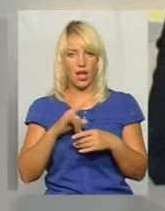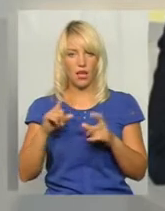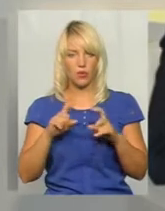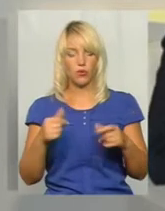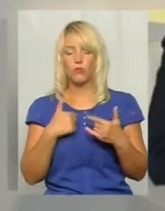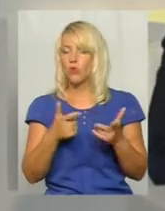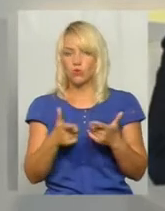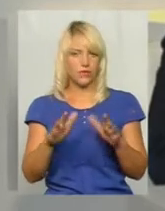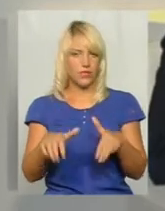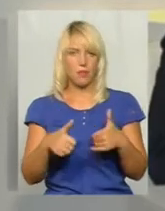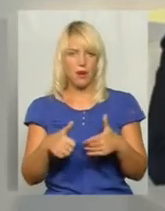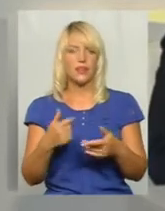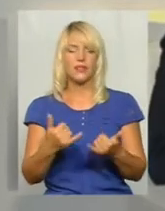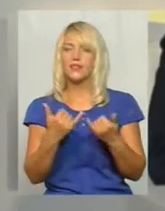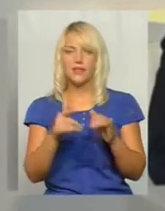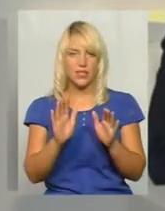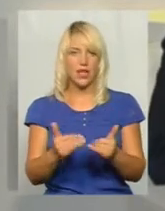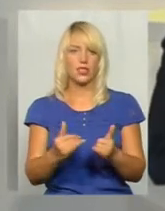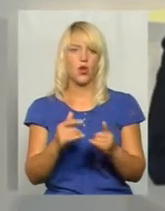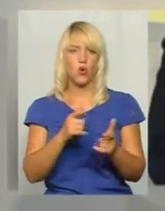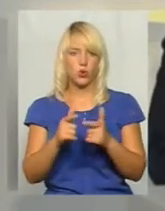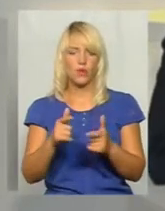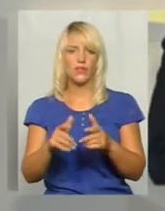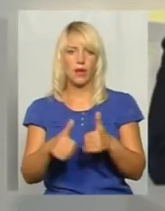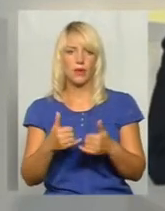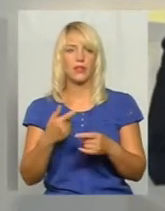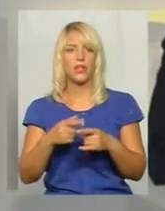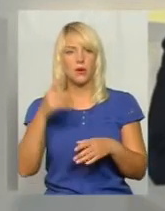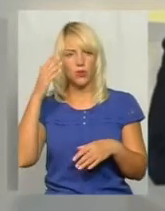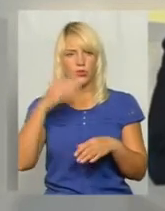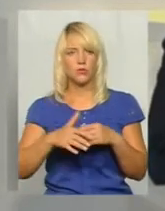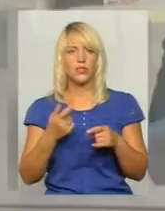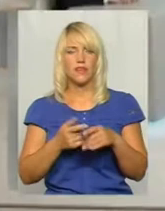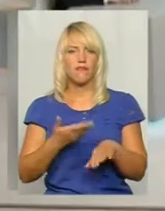і навіть зараз готові його забрати, розуміючи, що це такий доволі важкий чемодан,